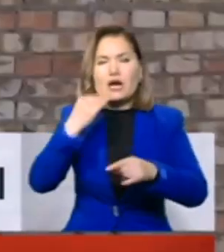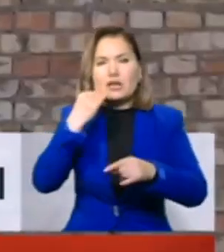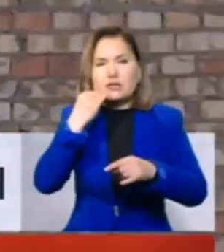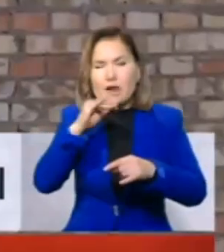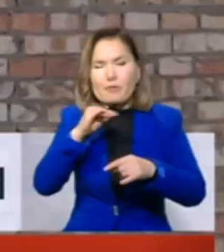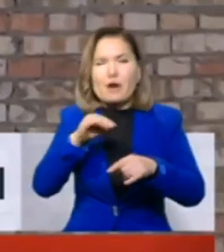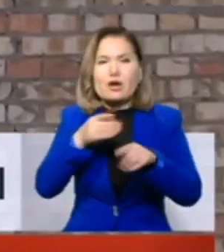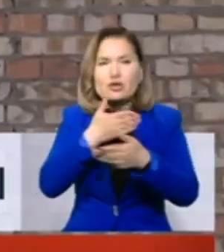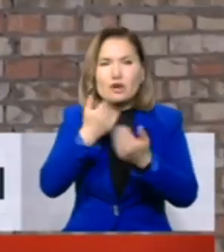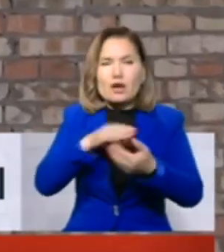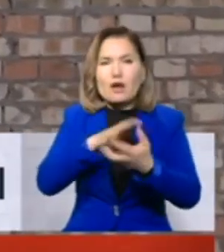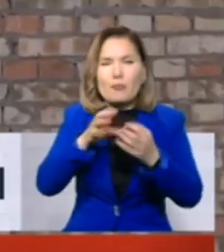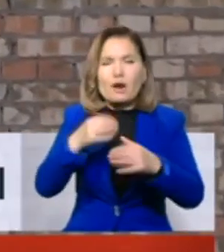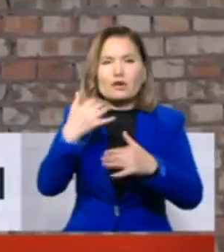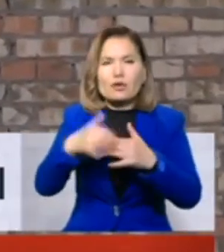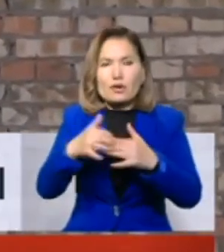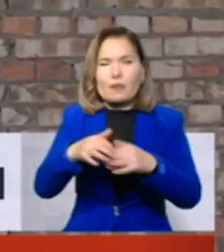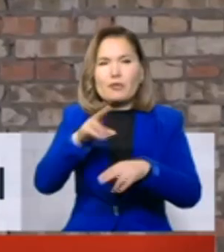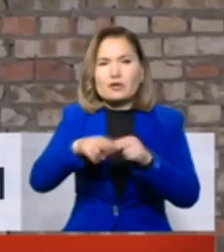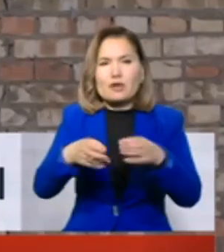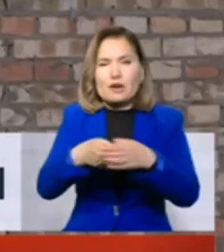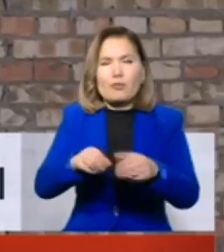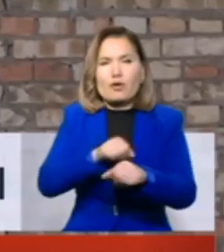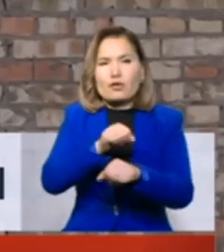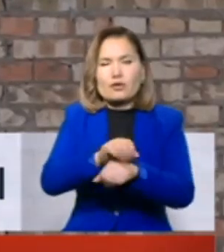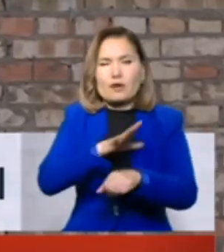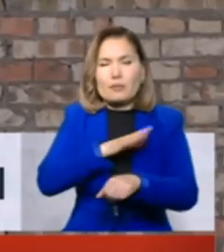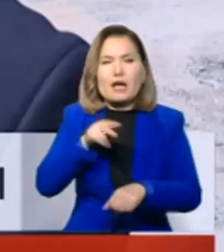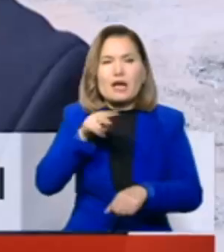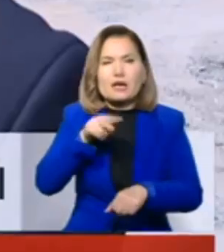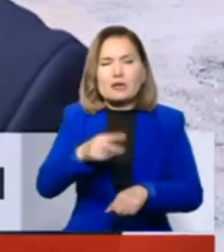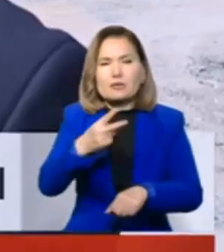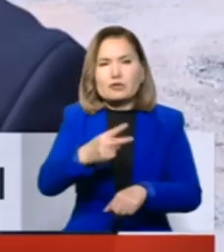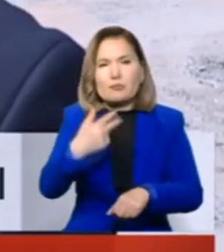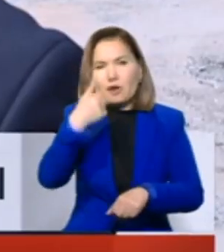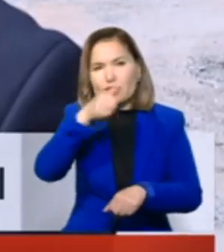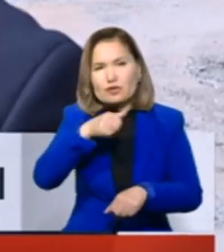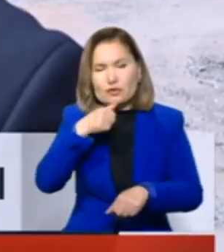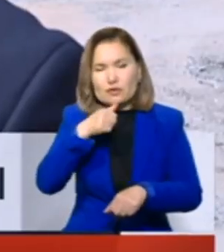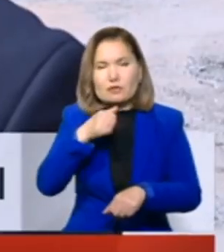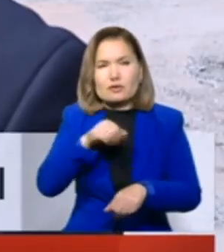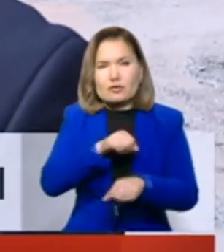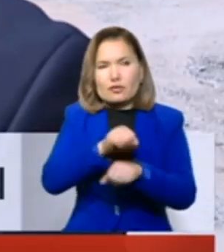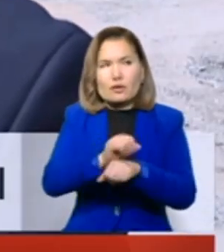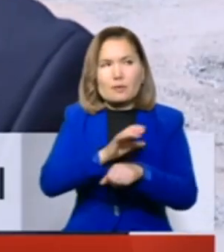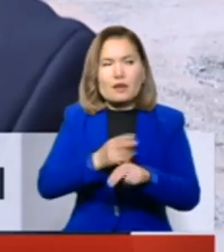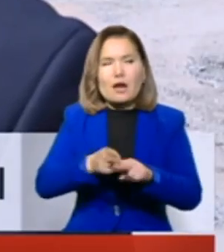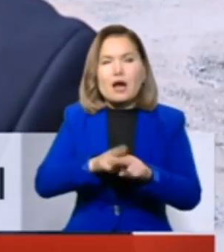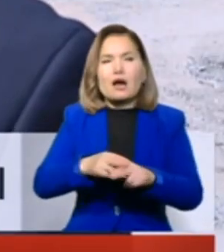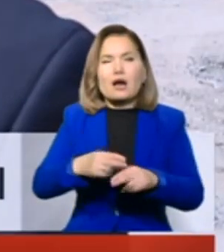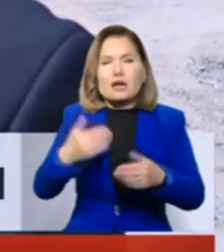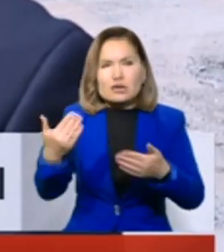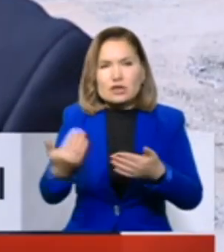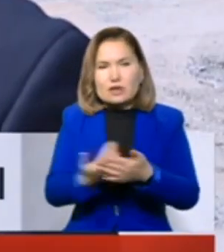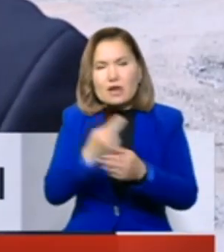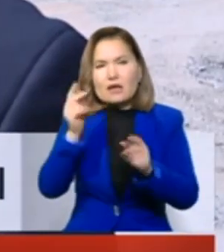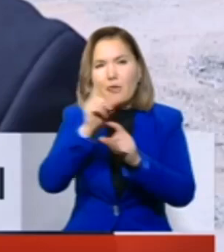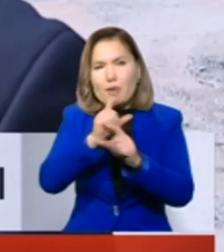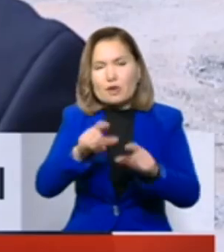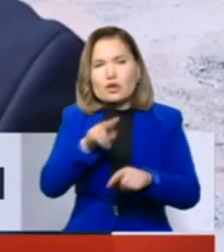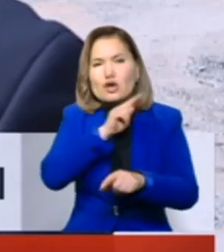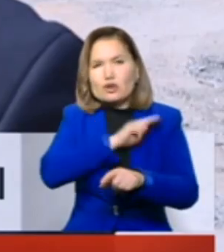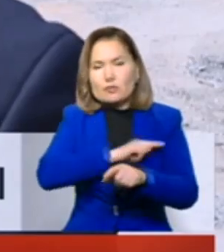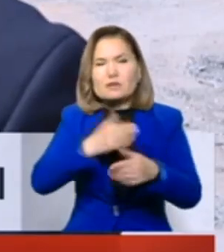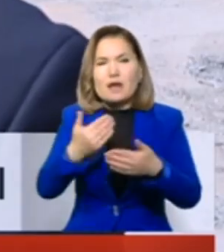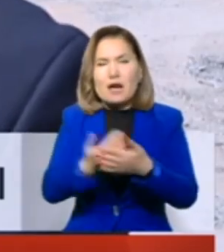қалануына байланысты орта жолдан тоқтаған. 23 жылы аяқталу керек болатын, кішкене тоқтан қырап қалды да. Енді мен биылғы жылы жұмыс қайтадан